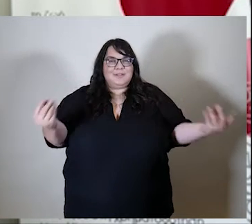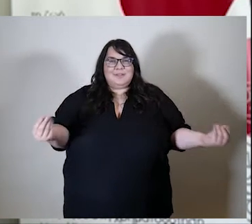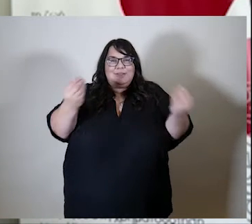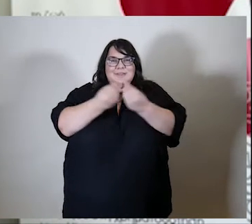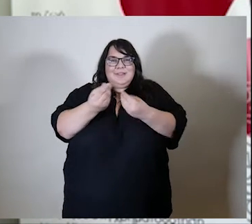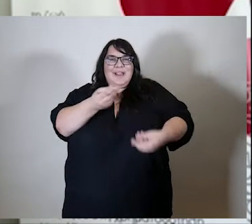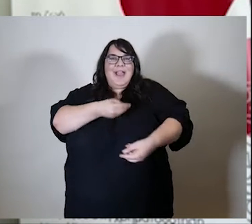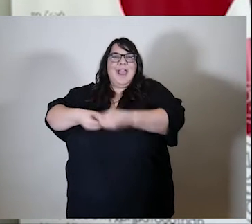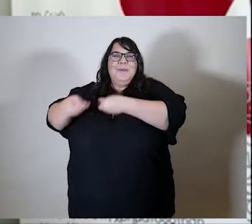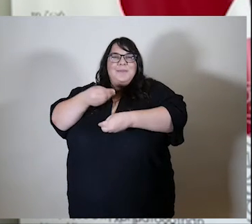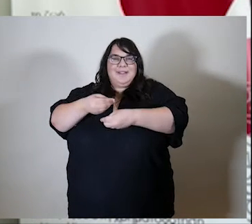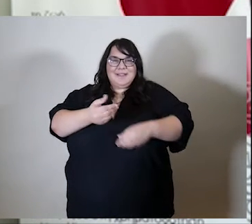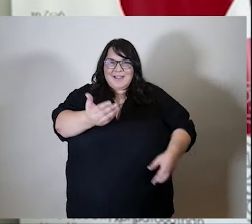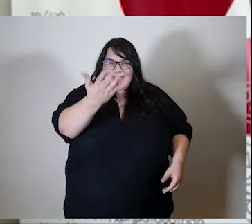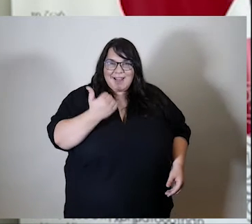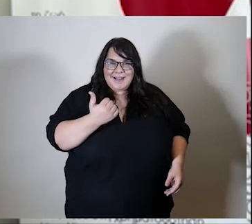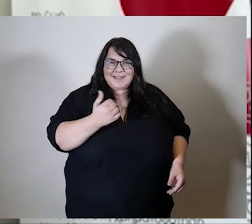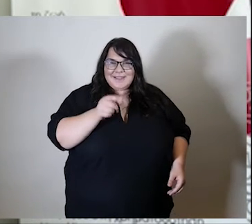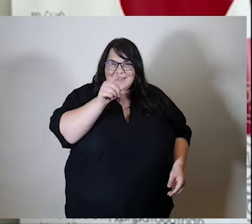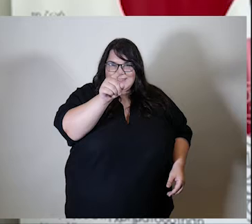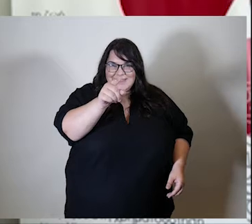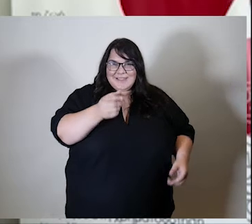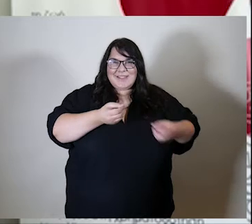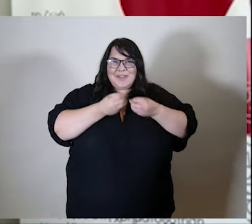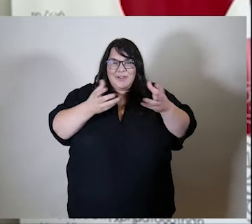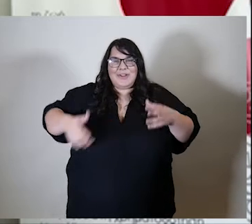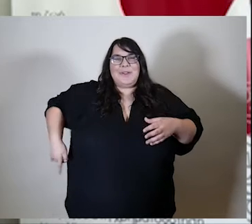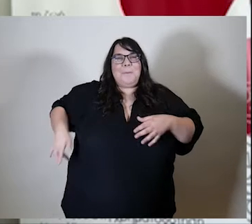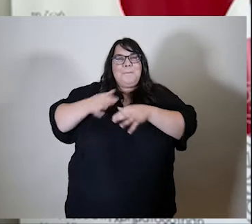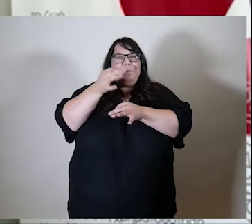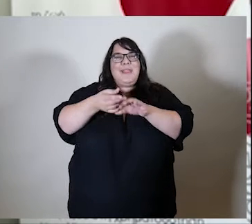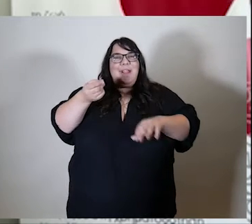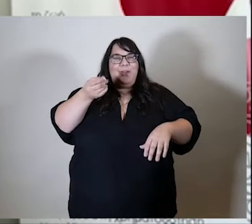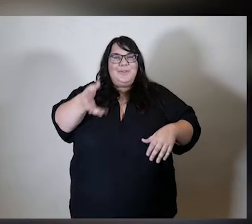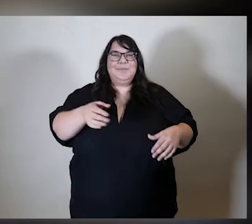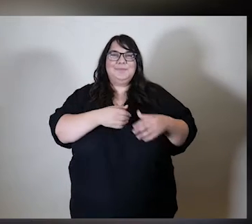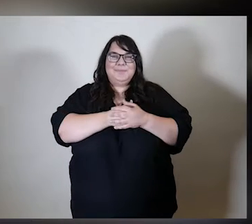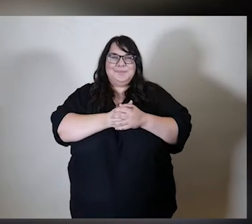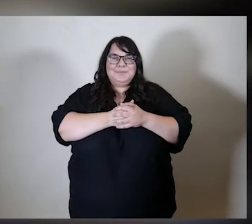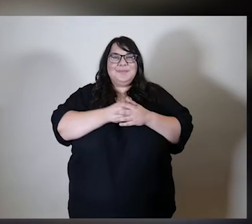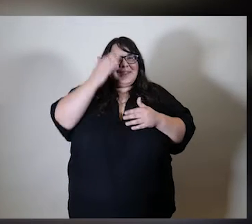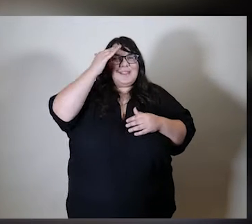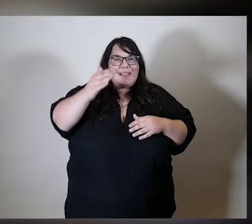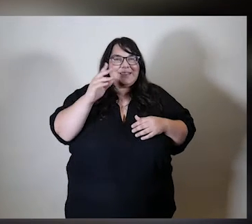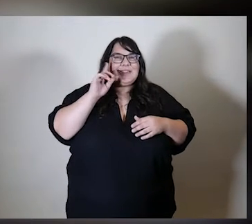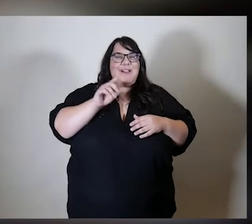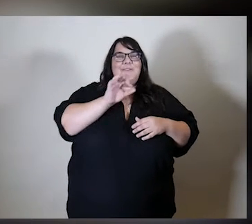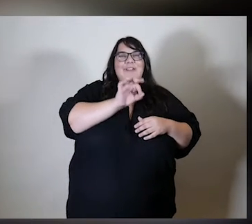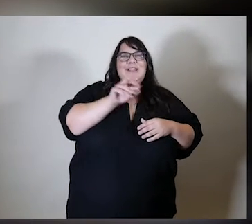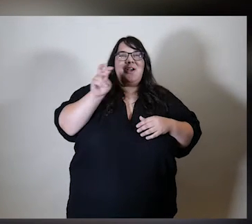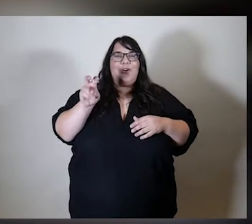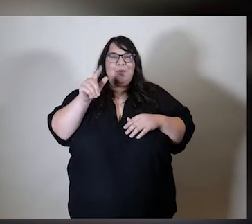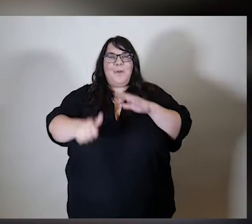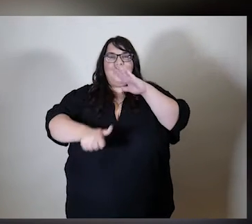χρήζουν μεταμόσχευσης να βρουν ένα συμβατοδότη. Έλα μαζί μας. Γίνε και εσύ δότης μυελού των οστών. Γεια σας. Είμαι η Φένια